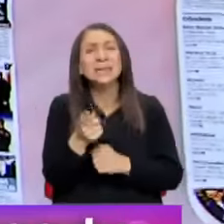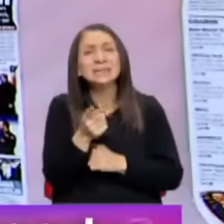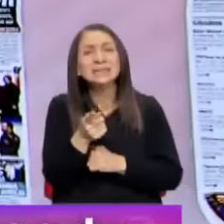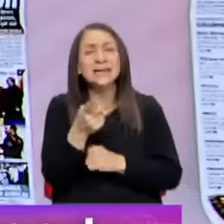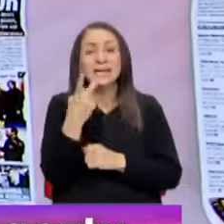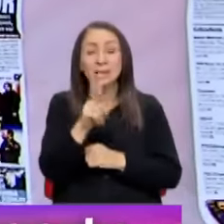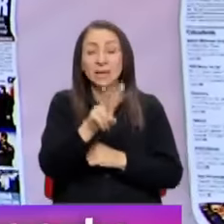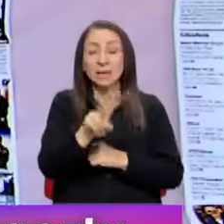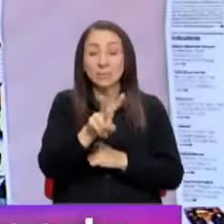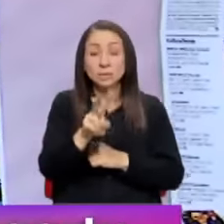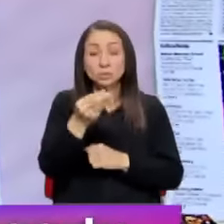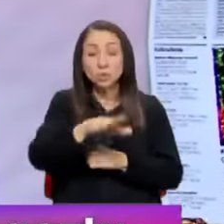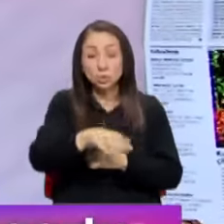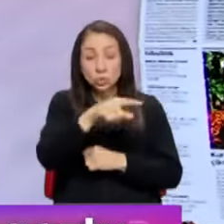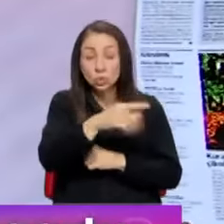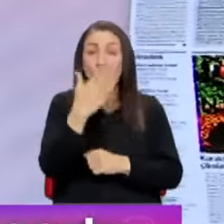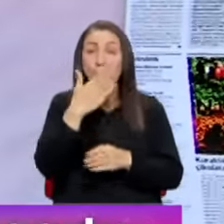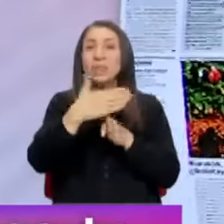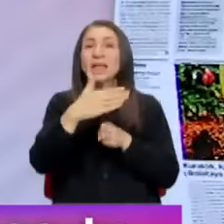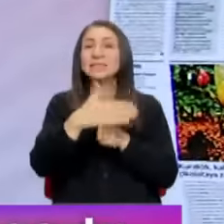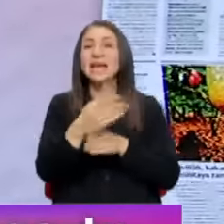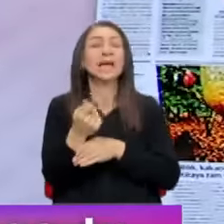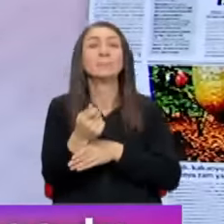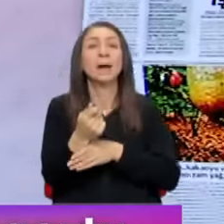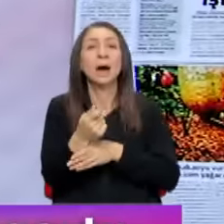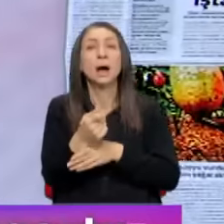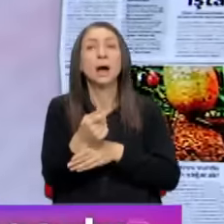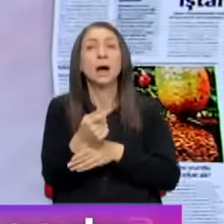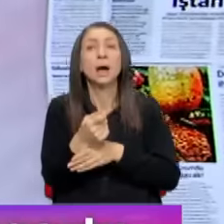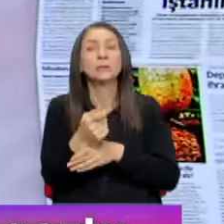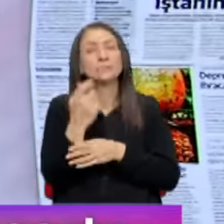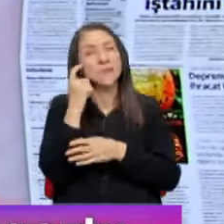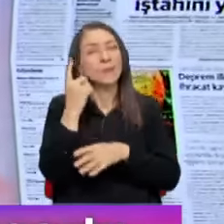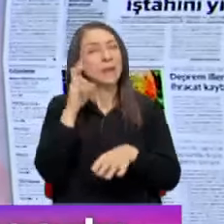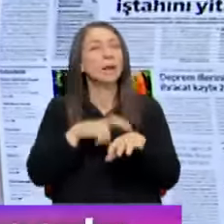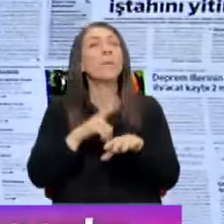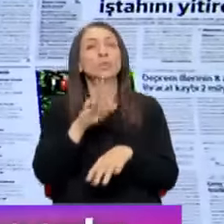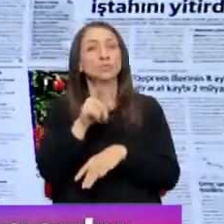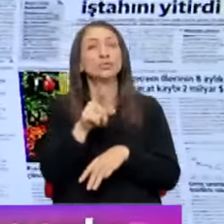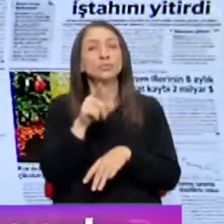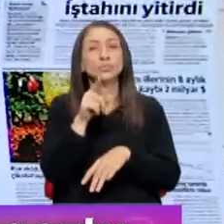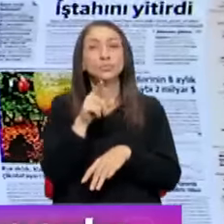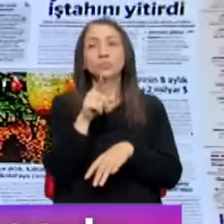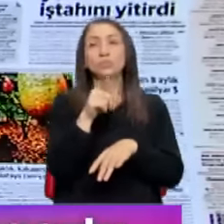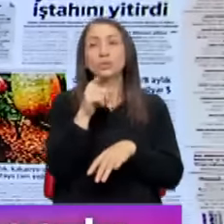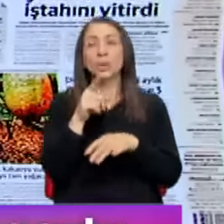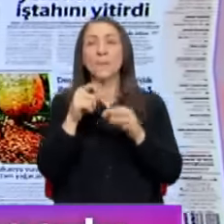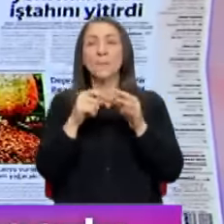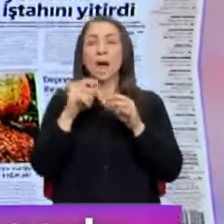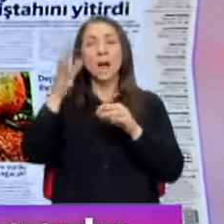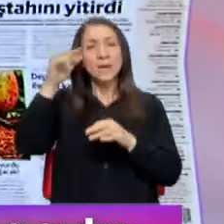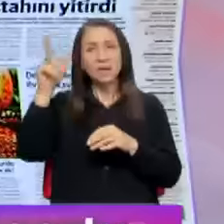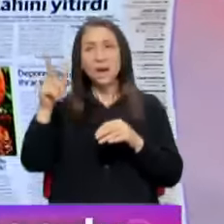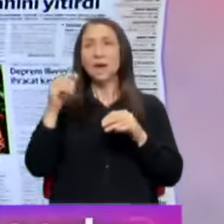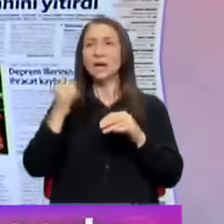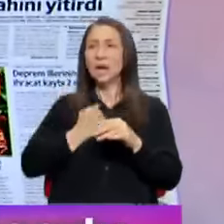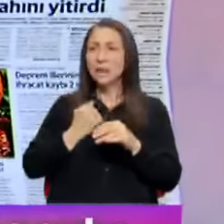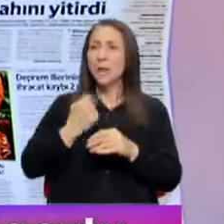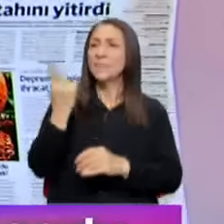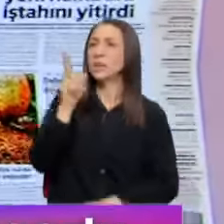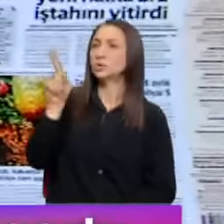ödediniz? 2020'de çocuğunuzun okul taksidi ne kadardı? Muhtemelen hatırlamıyorsunuz. Bunu Batı'da, Amerika'da, Kanada'da